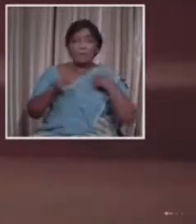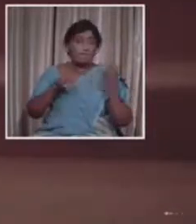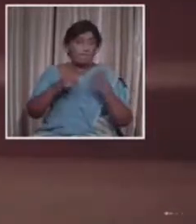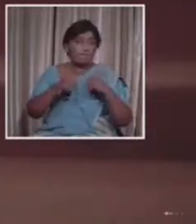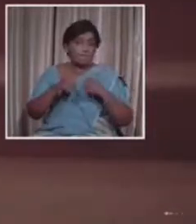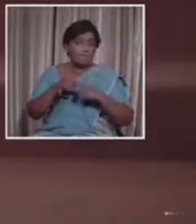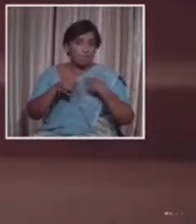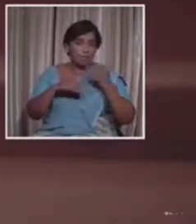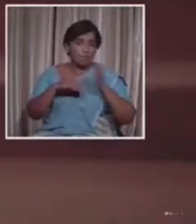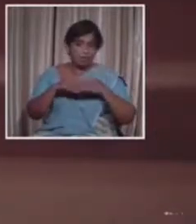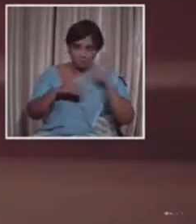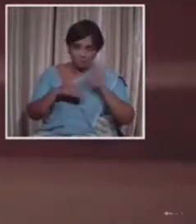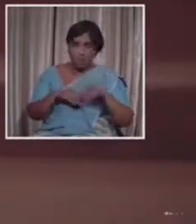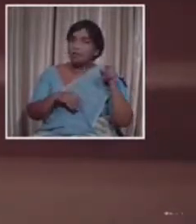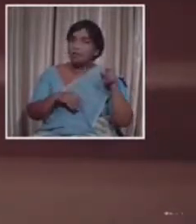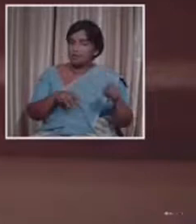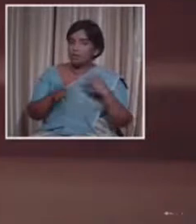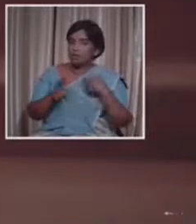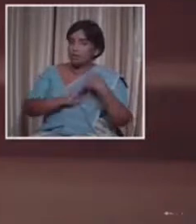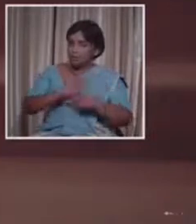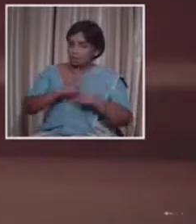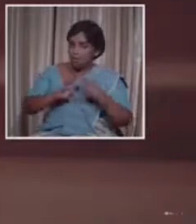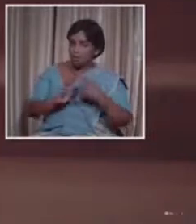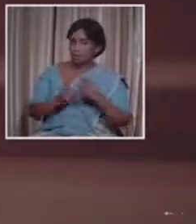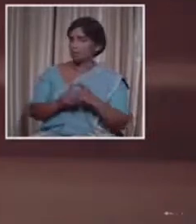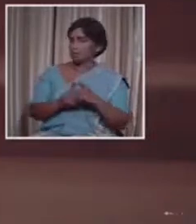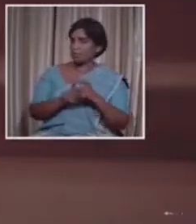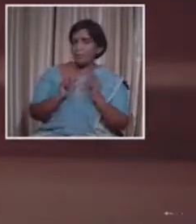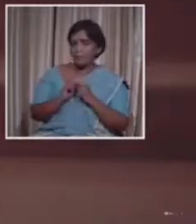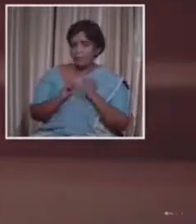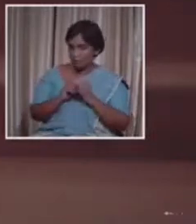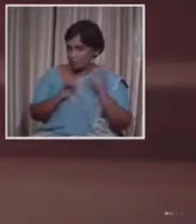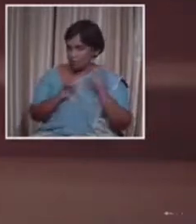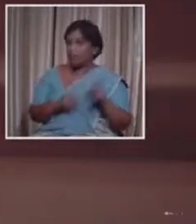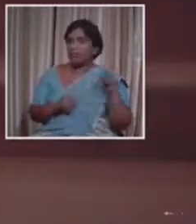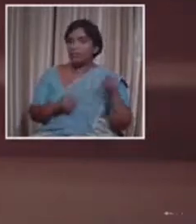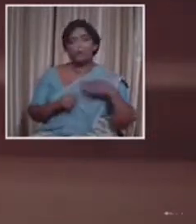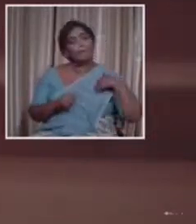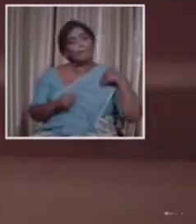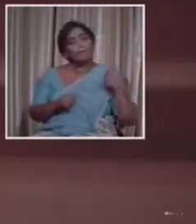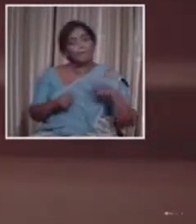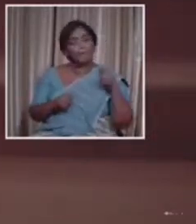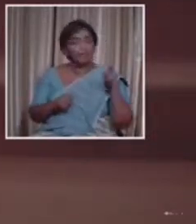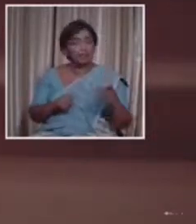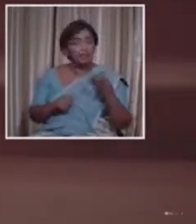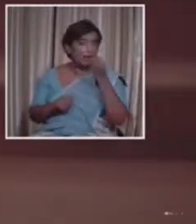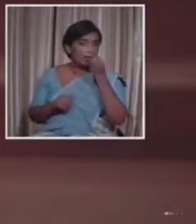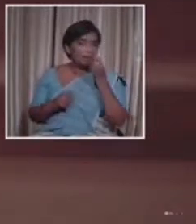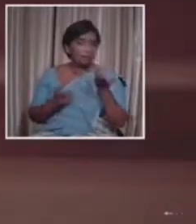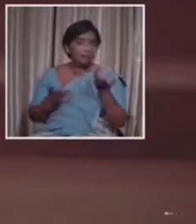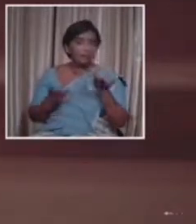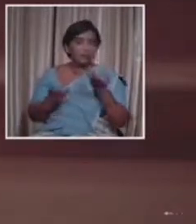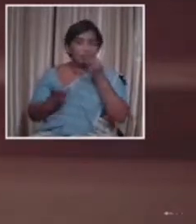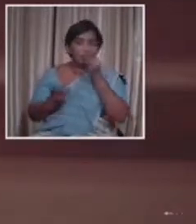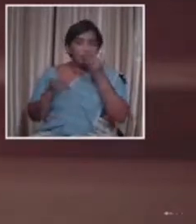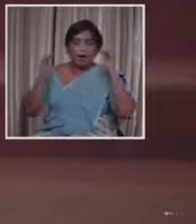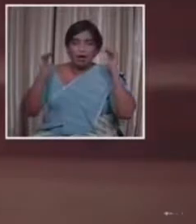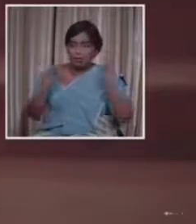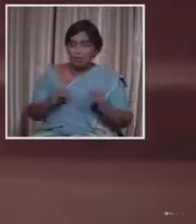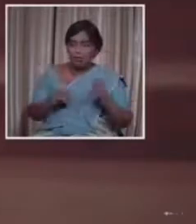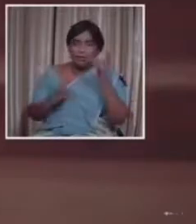நடவடிக்கை எடுக்கப்படும் என்று தெரிவித்தார். இதேவேளை ஏற்கனவே அரசாங்கத்தின் தீர்மானம் காரணமாக விவசாயிகளுக்கு ஏற்பட்ட